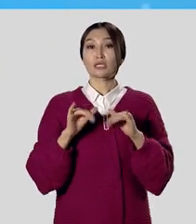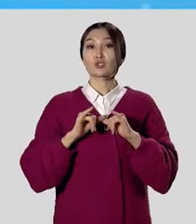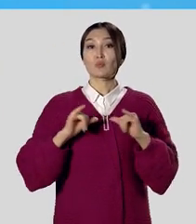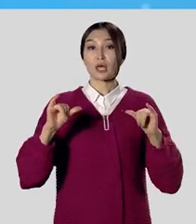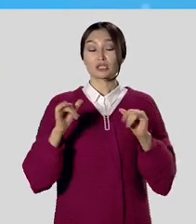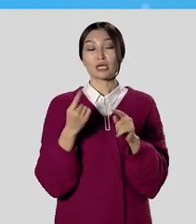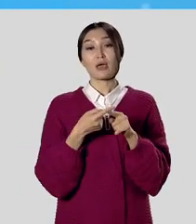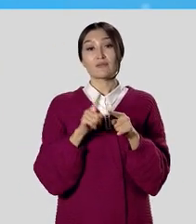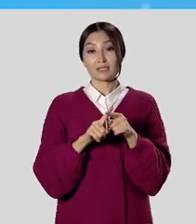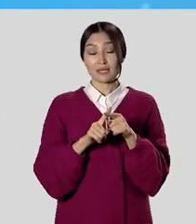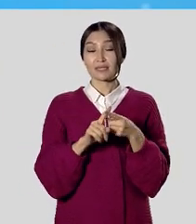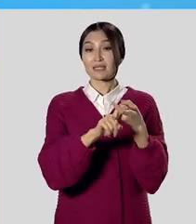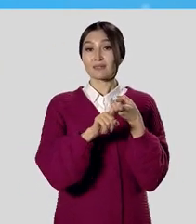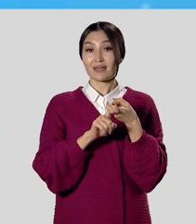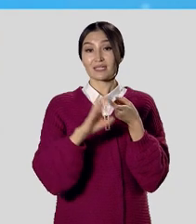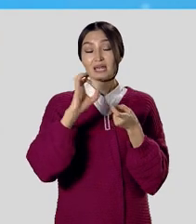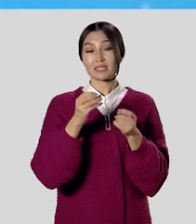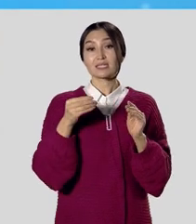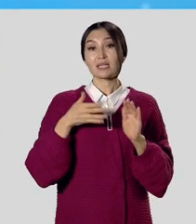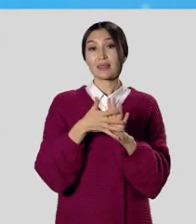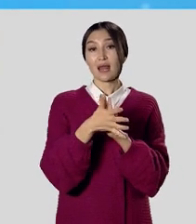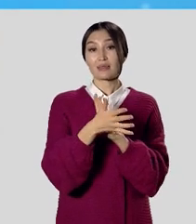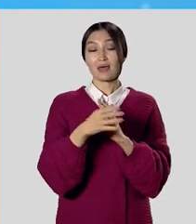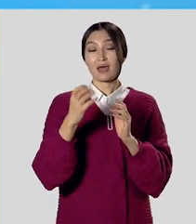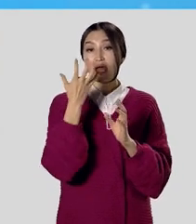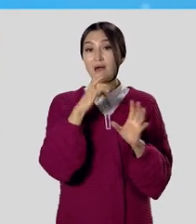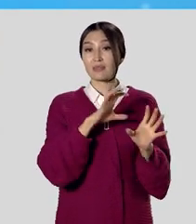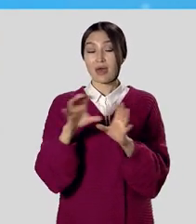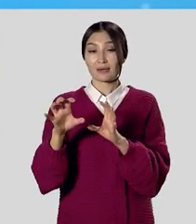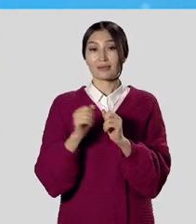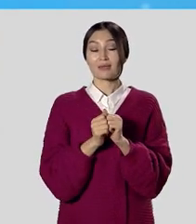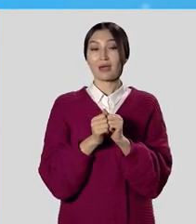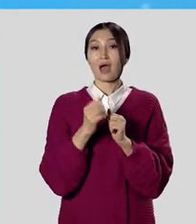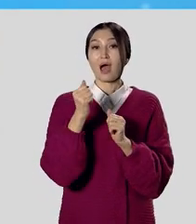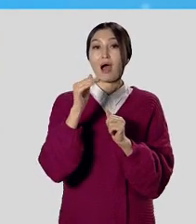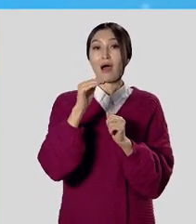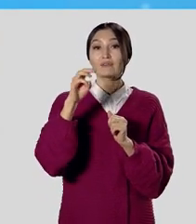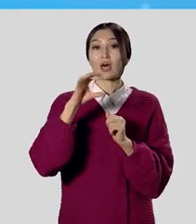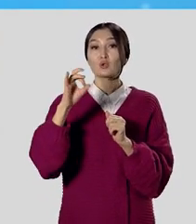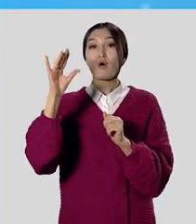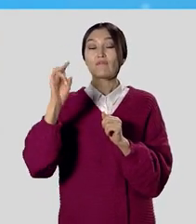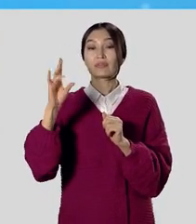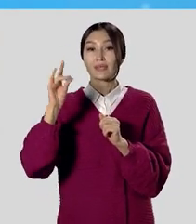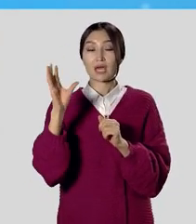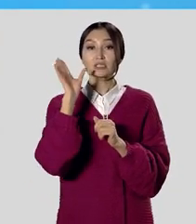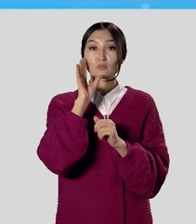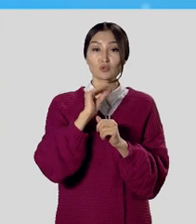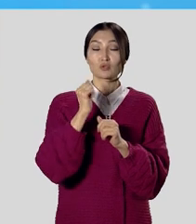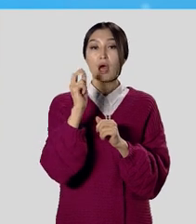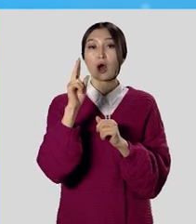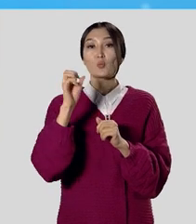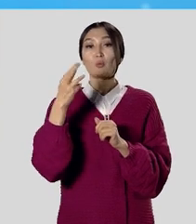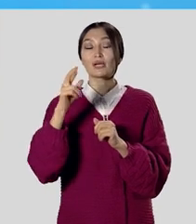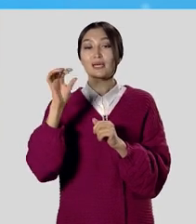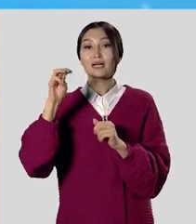эти процессы связаны с затратой энергии. Автотрофные организмы способны